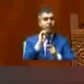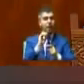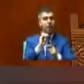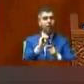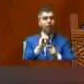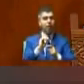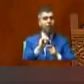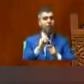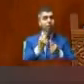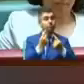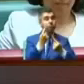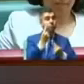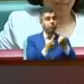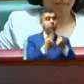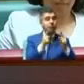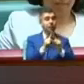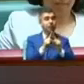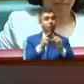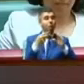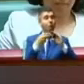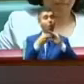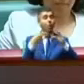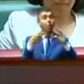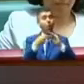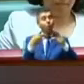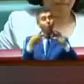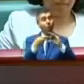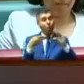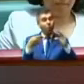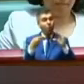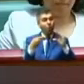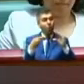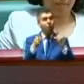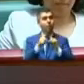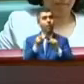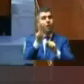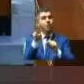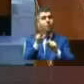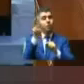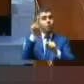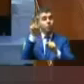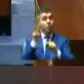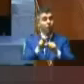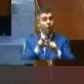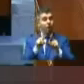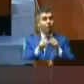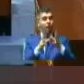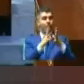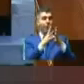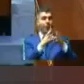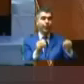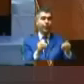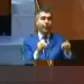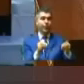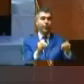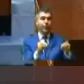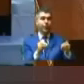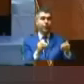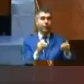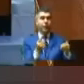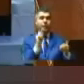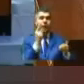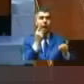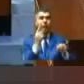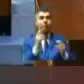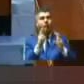شي نهار تتصبح ما عندكش الدوفيز، ومن بعد كيقول دوز مباشرة وكيكون انخفاض في العملة. حنا ماشي حنا